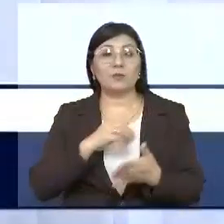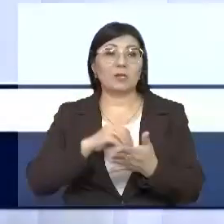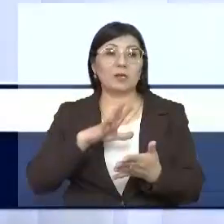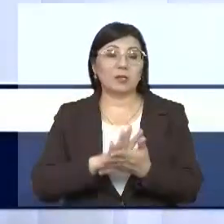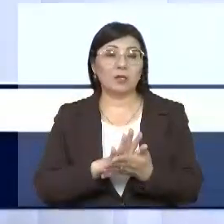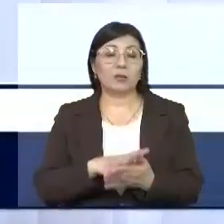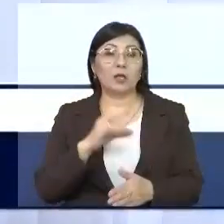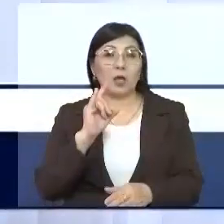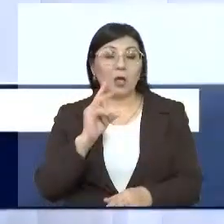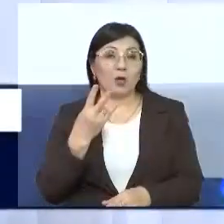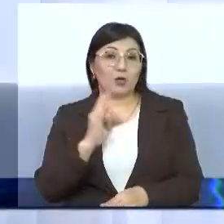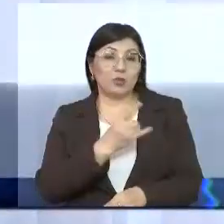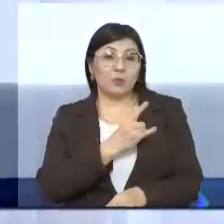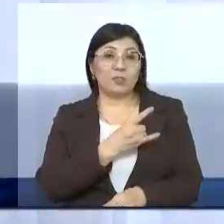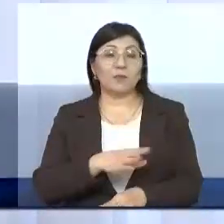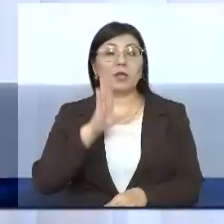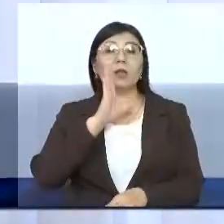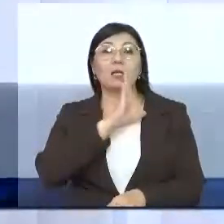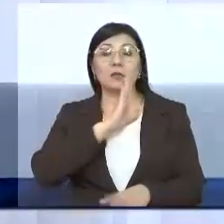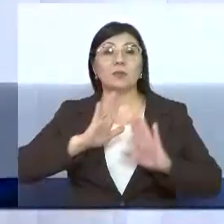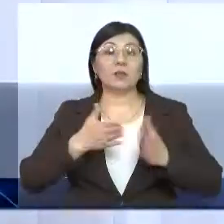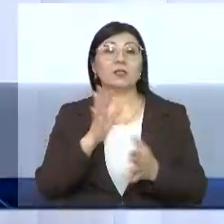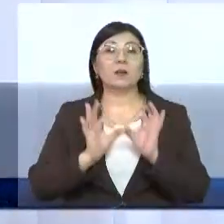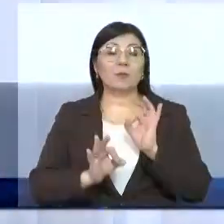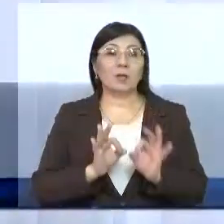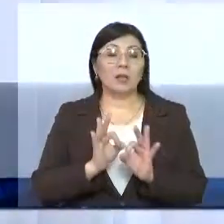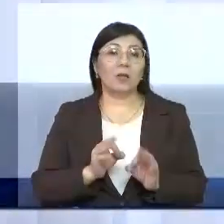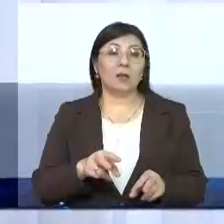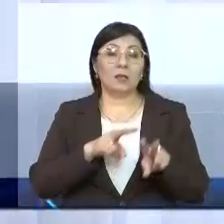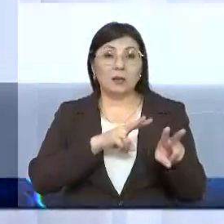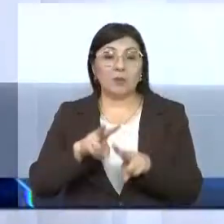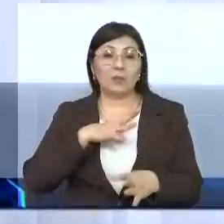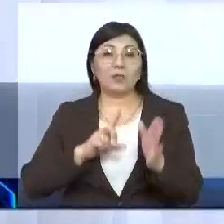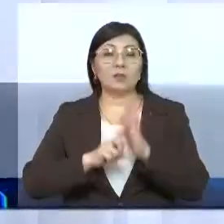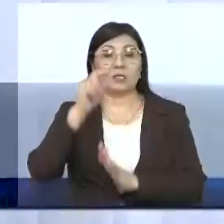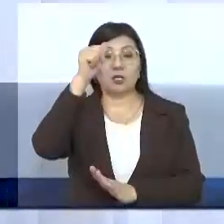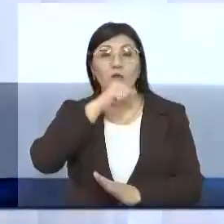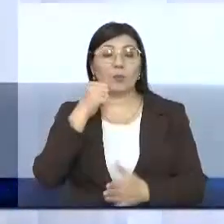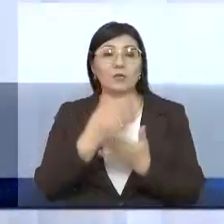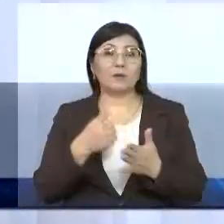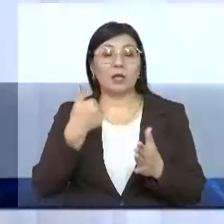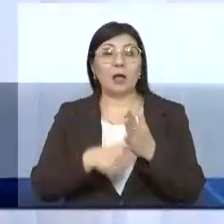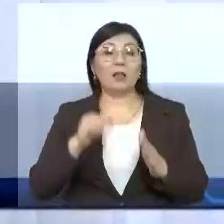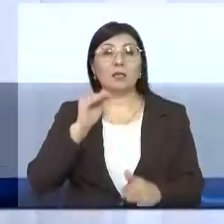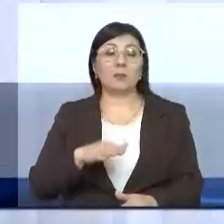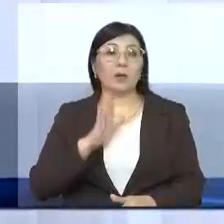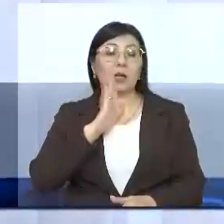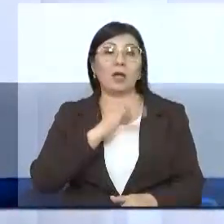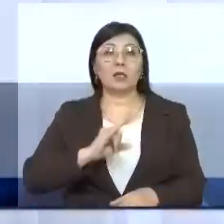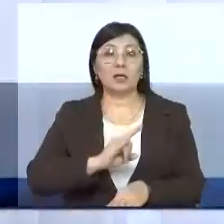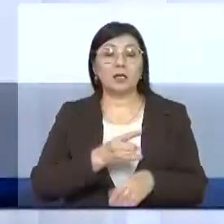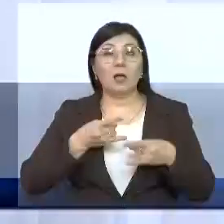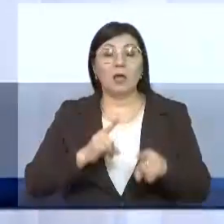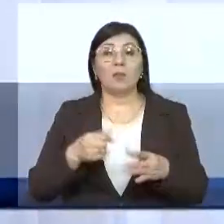тіркелген үшем. Сәбилердің де анасының да жағдайы толық бақылауда болды. Жыл басынан бері орталықта 6000-дай әйел босанды.